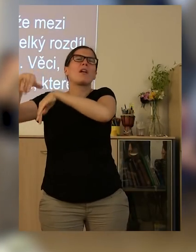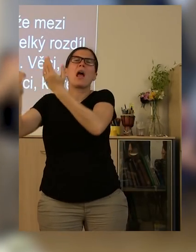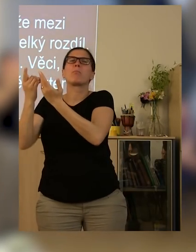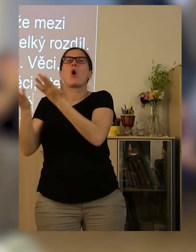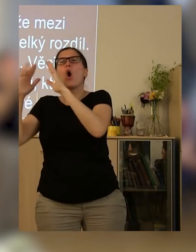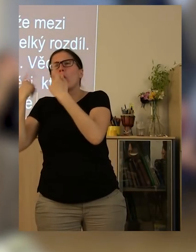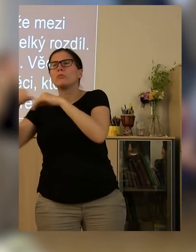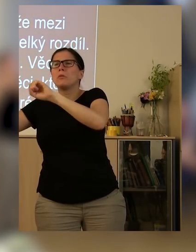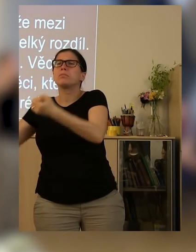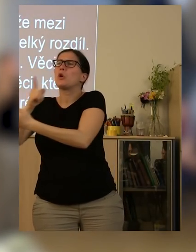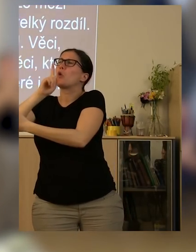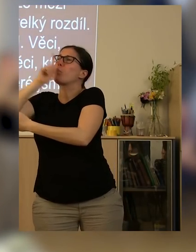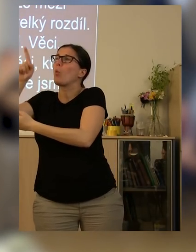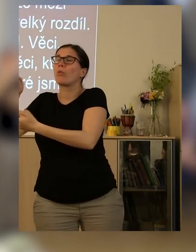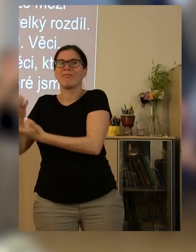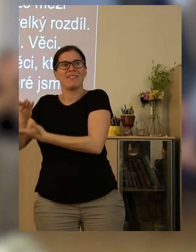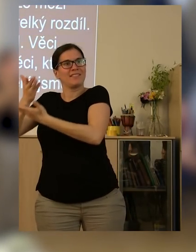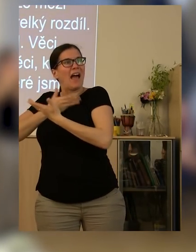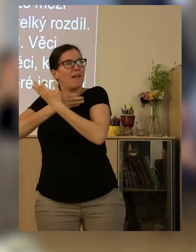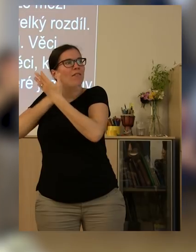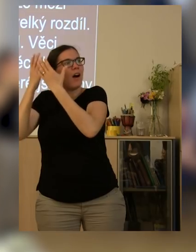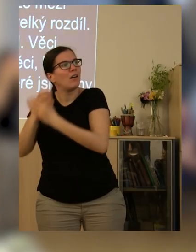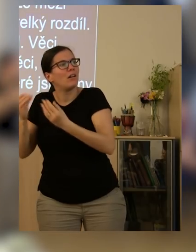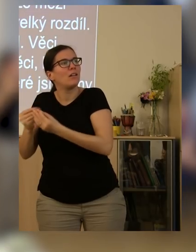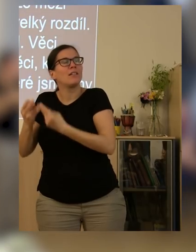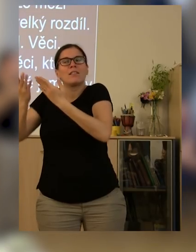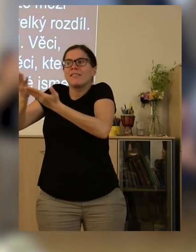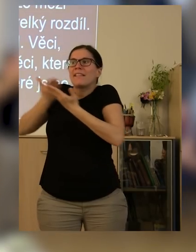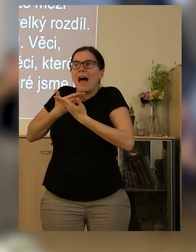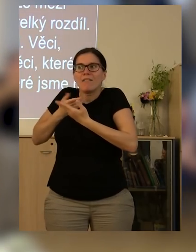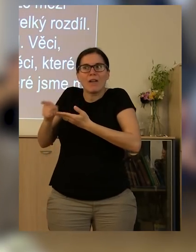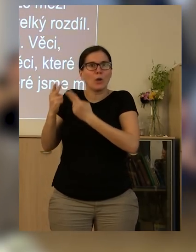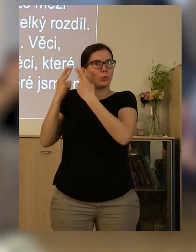nestvořili, těm bychom prostě měli naslouchat. A jedna z těch věcí je sen.